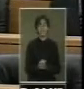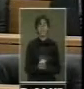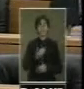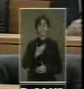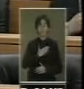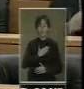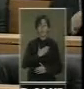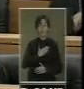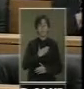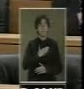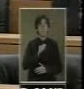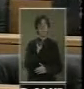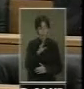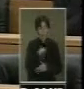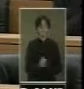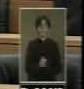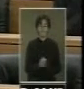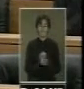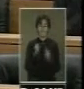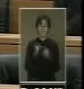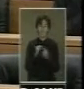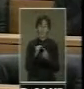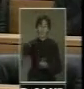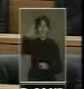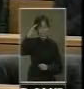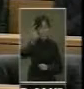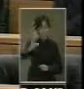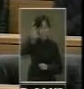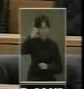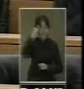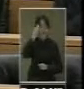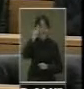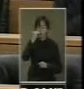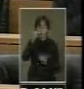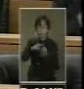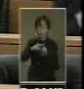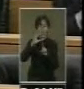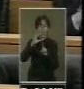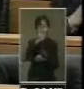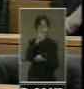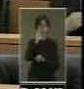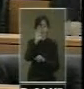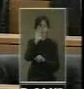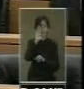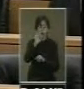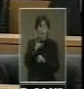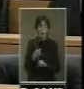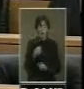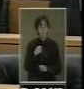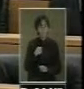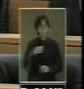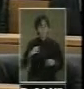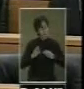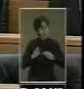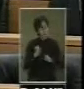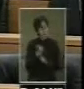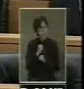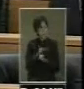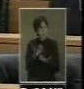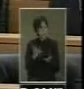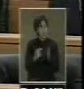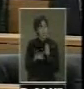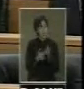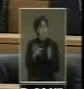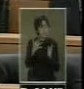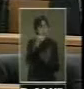ากระผมเนี่ยบอกว่าจะยืนคัดค้านการรัฐประหารทำไม19กันยาไม่คัดค้านผมกราบเรียนว่า